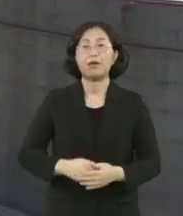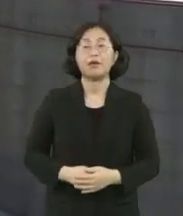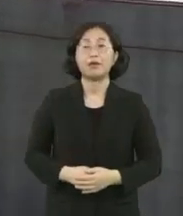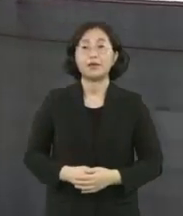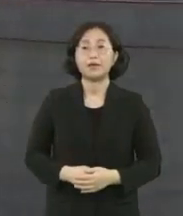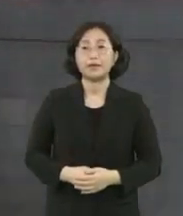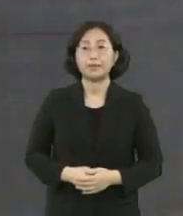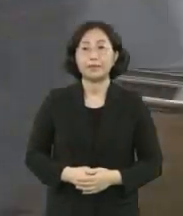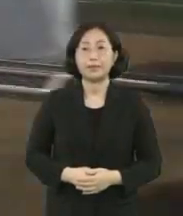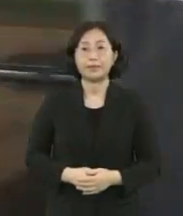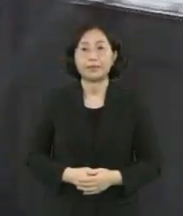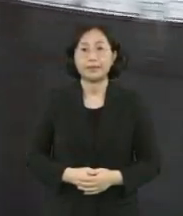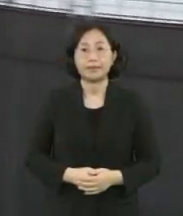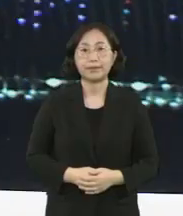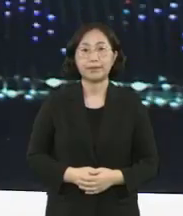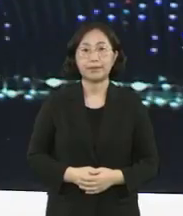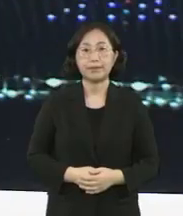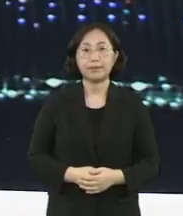예상됩니다.